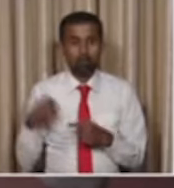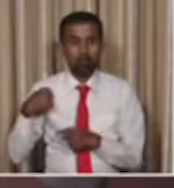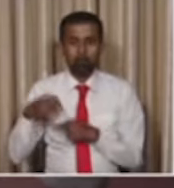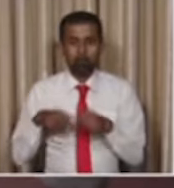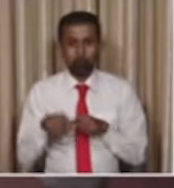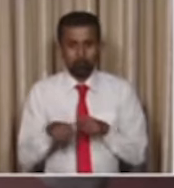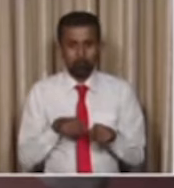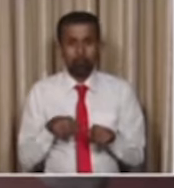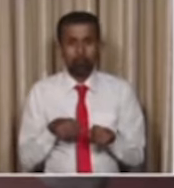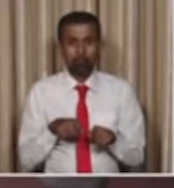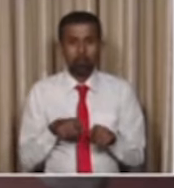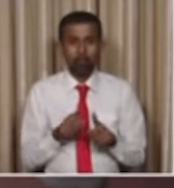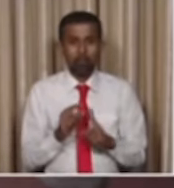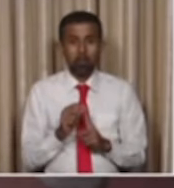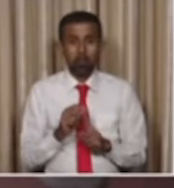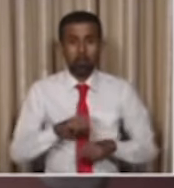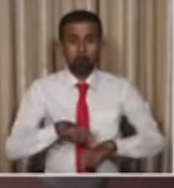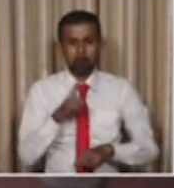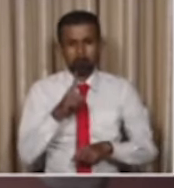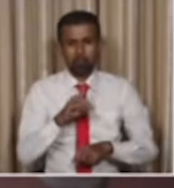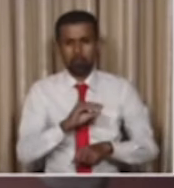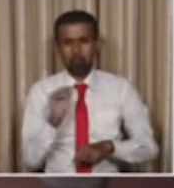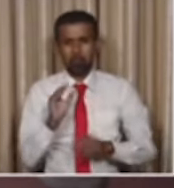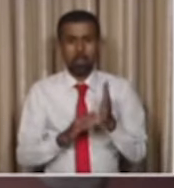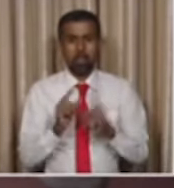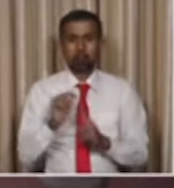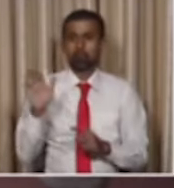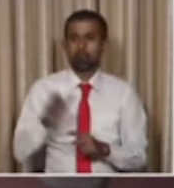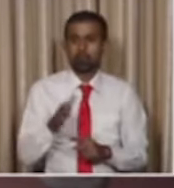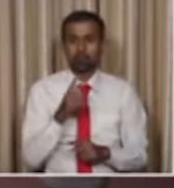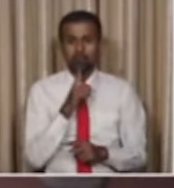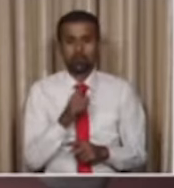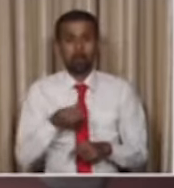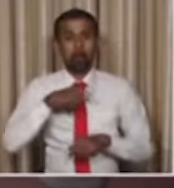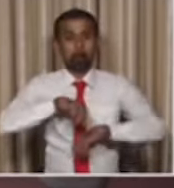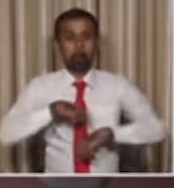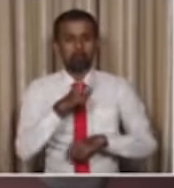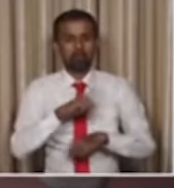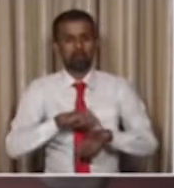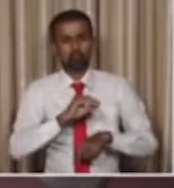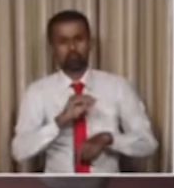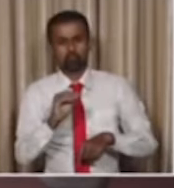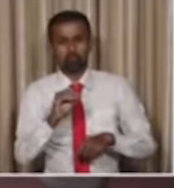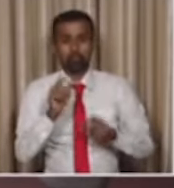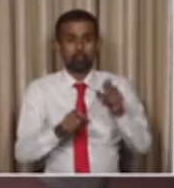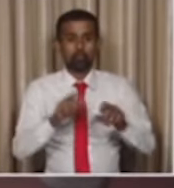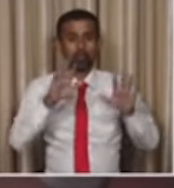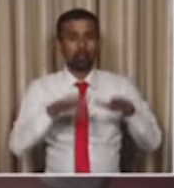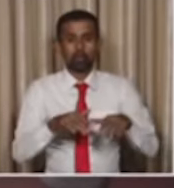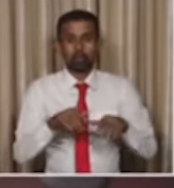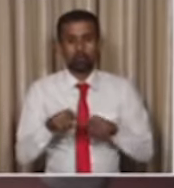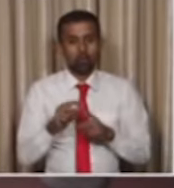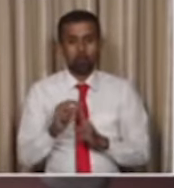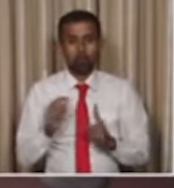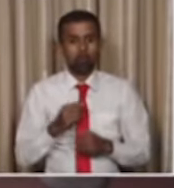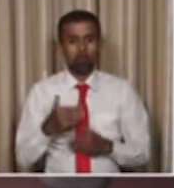ආවොත් පාර්ලිමේන්තුව සතියක් තව පැයක් කල් තියන ඇමතිවරය එනකන් කියලා ඊළඟ තව පැයක් කල් තියනවා මේ කතික වෙනකන් කියලා එහෙම